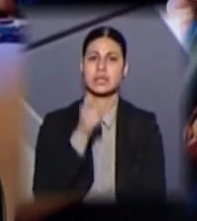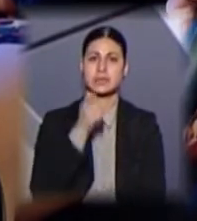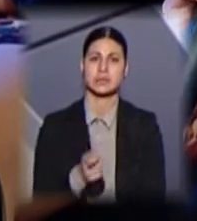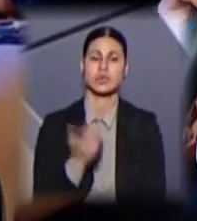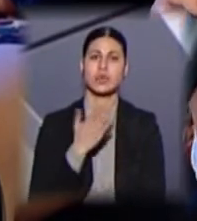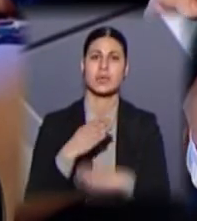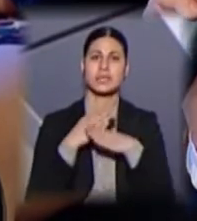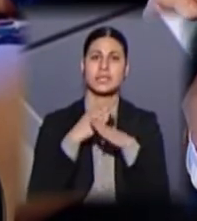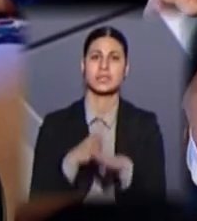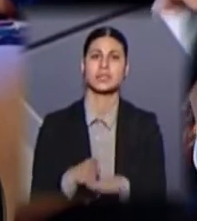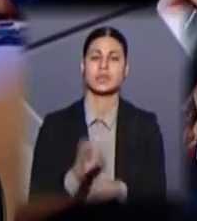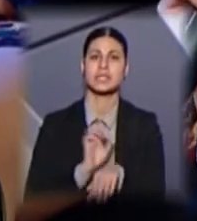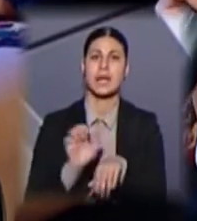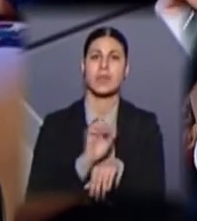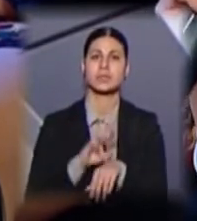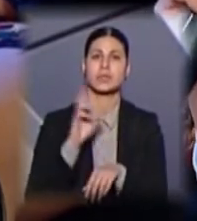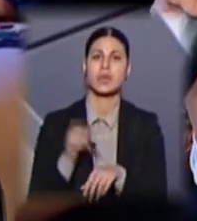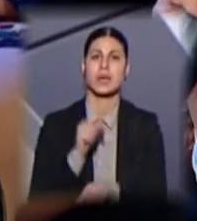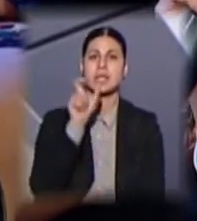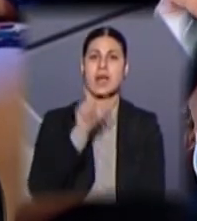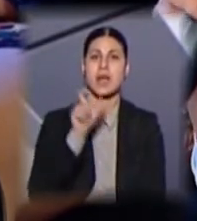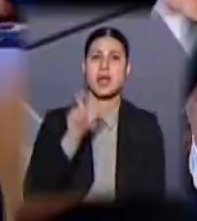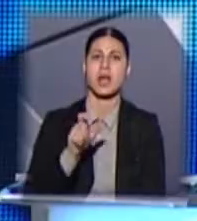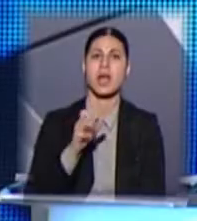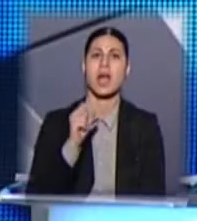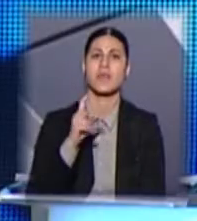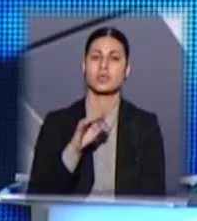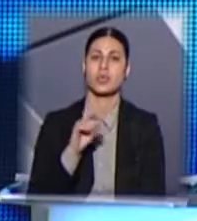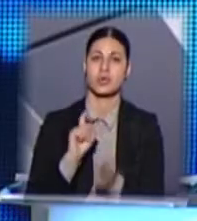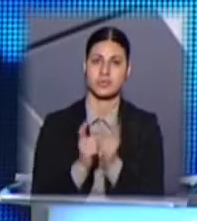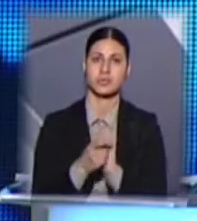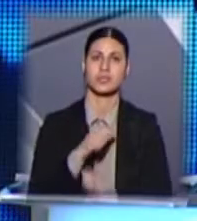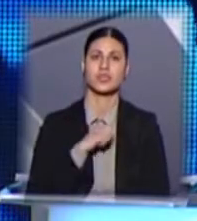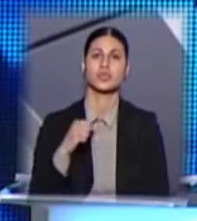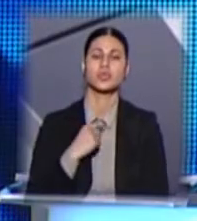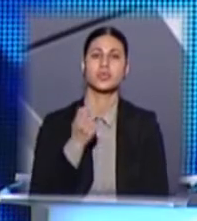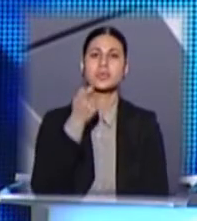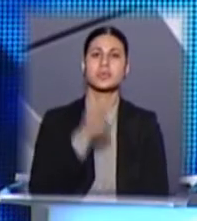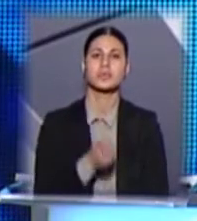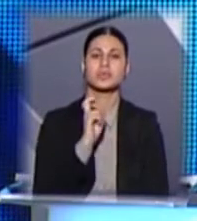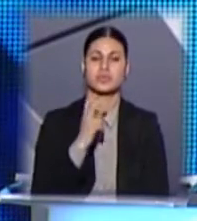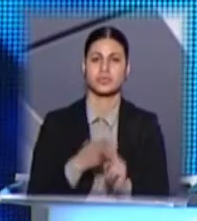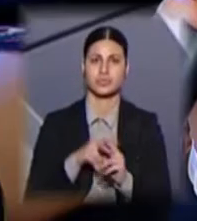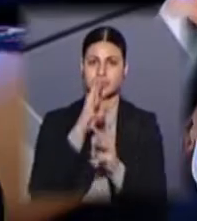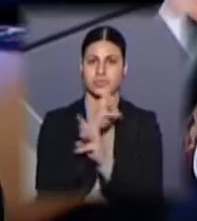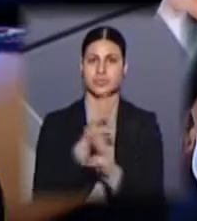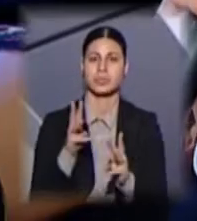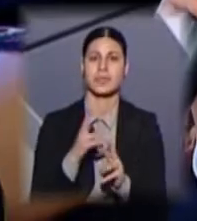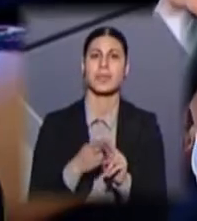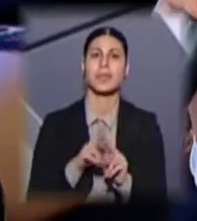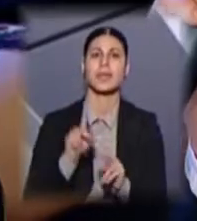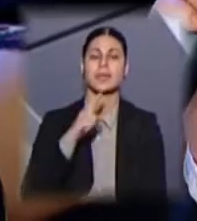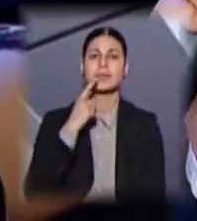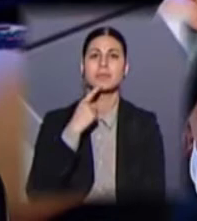ნაწილდება გამომცემლობასა და ავტორთა ჯგუფს შორის. არა, მე თვითღირებულებიდან. თვითღირებულებიდან შეიძლება ითქვას, დიახ. რა თქმა უნდა,